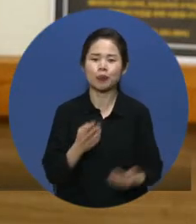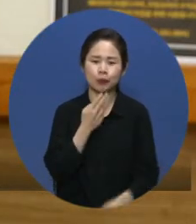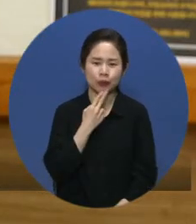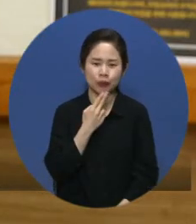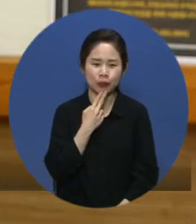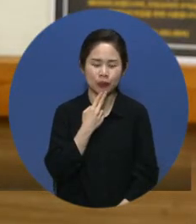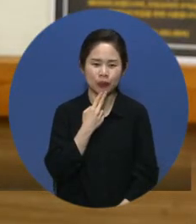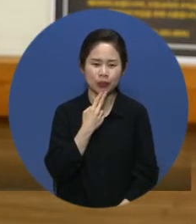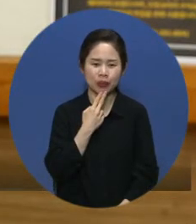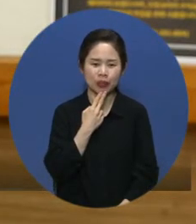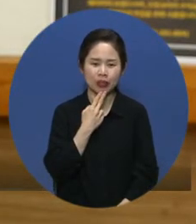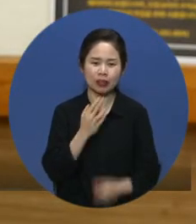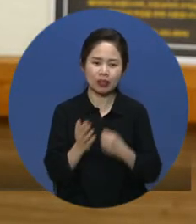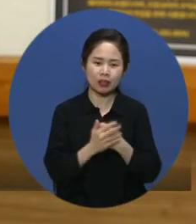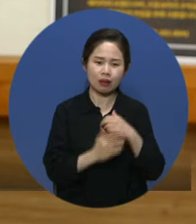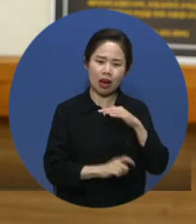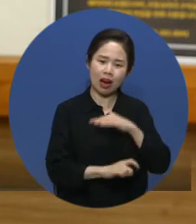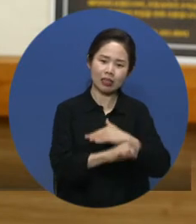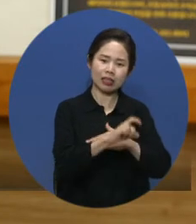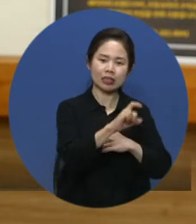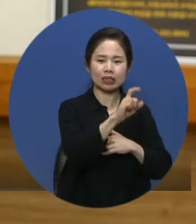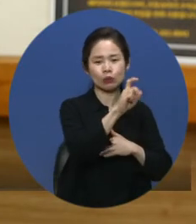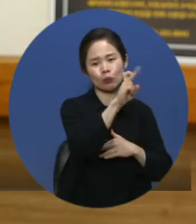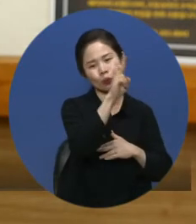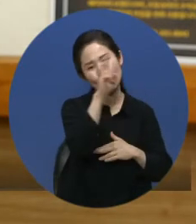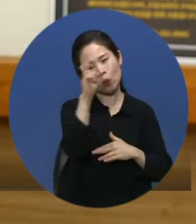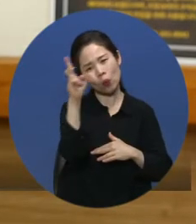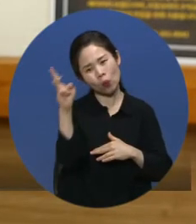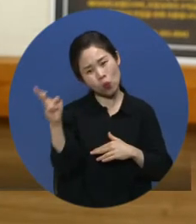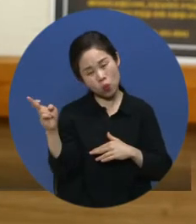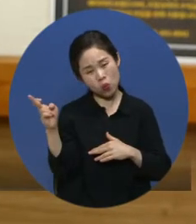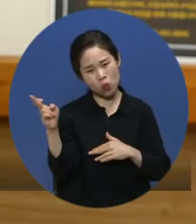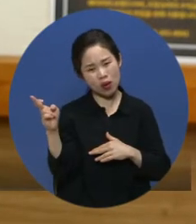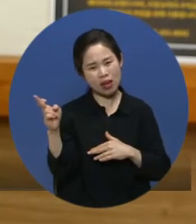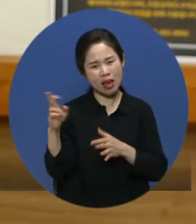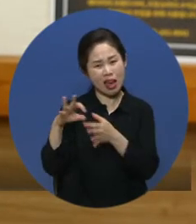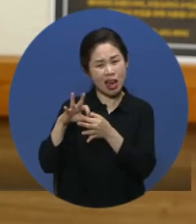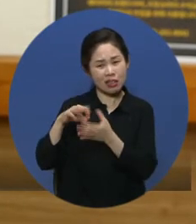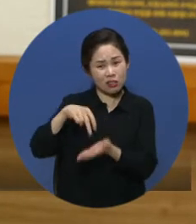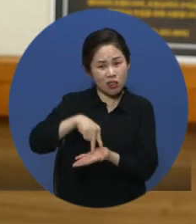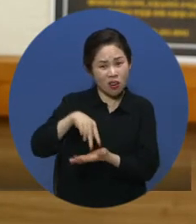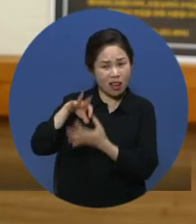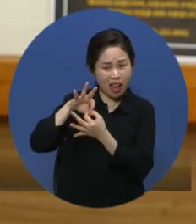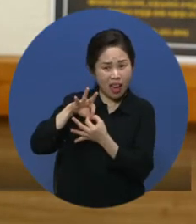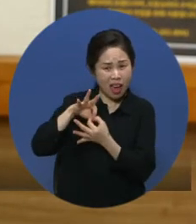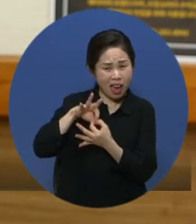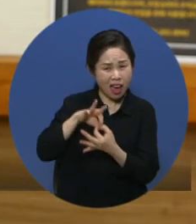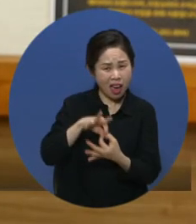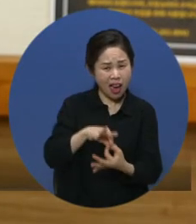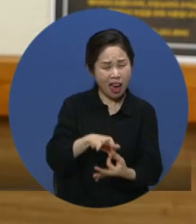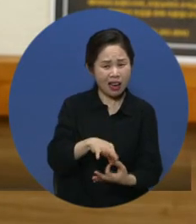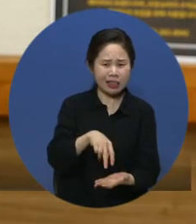보니까 아침부터 오후 늦게까지 서서 일을 하다 보니까